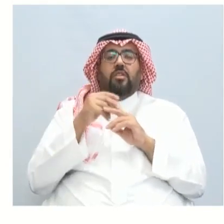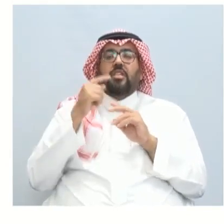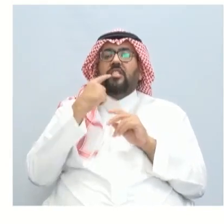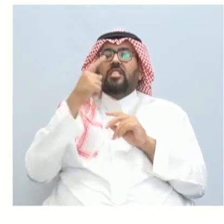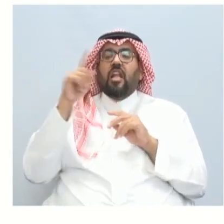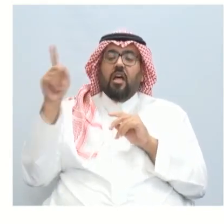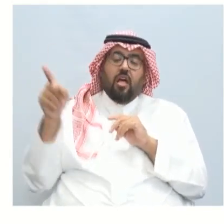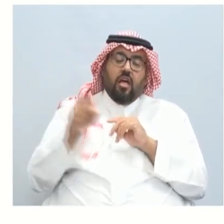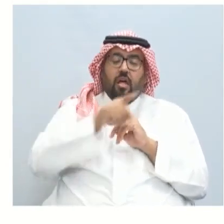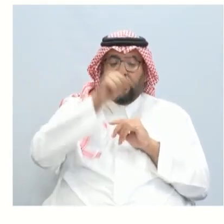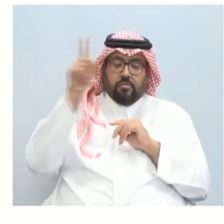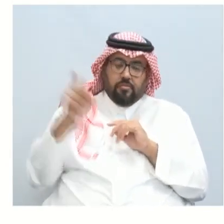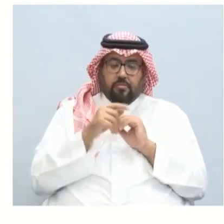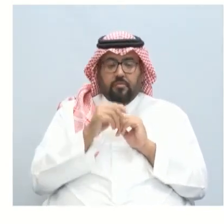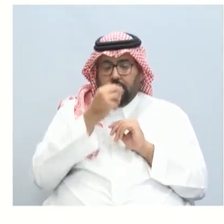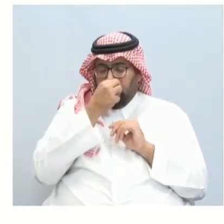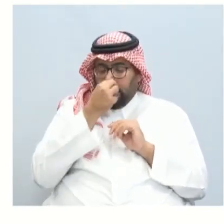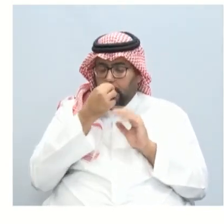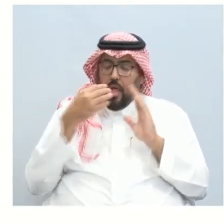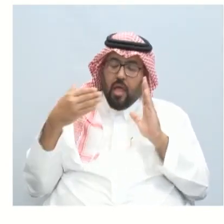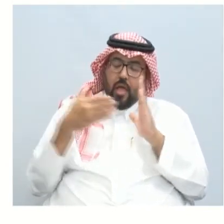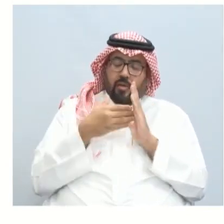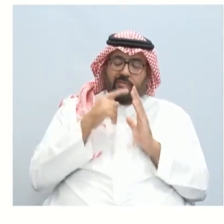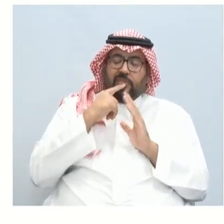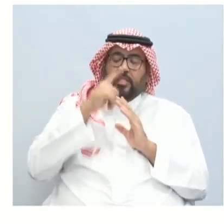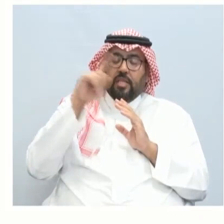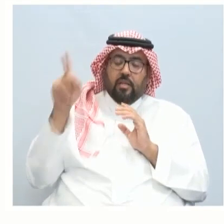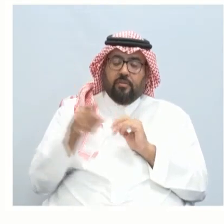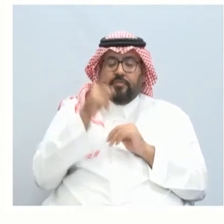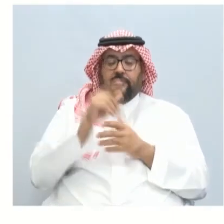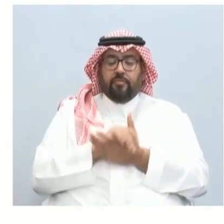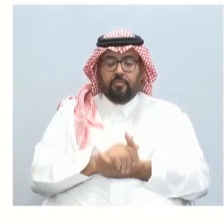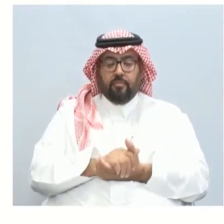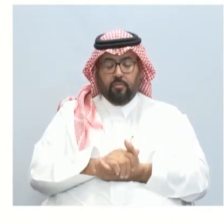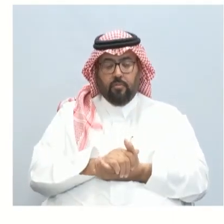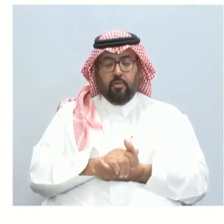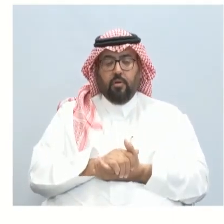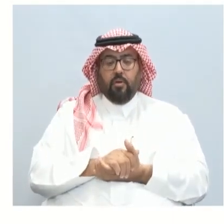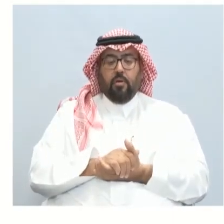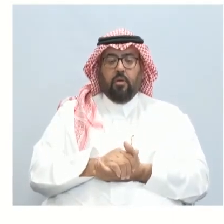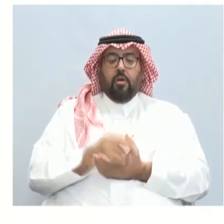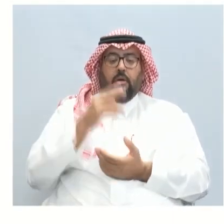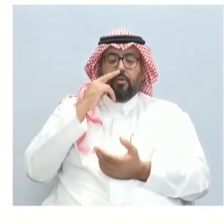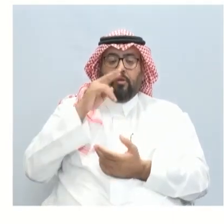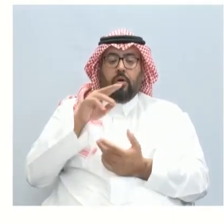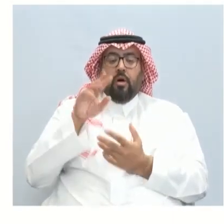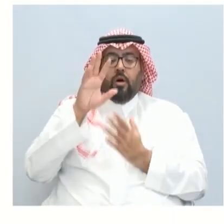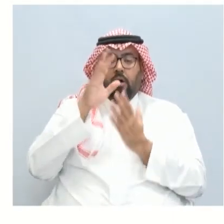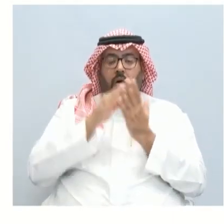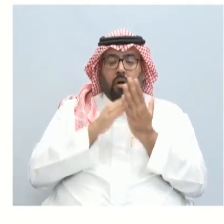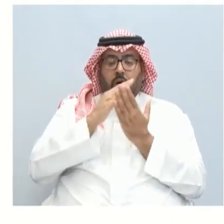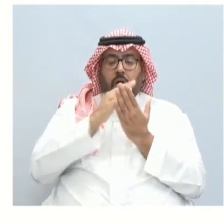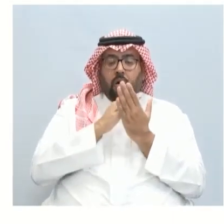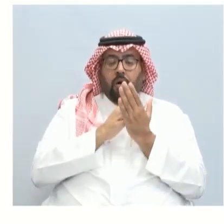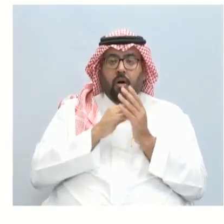وبناته طلاب الى سنه هي الاعمال طويله المدى كما موضح امامنا قسمت